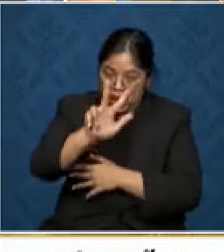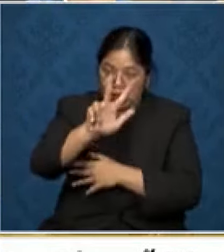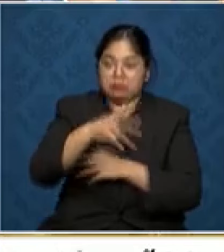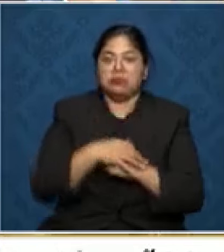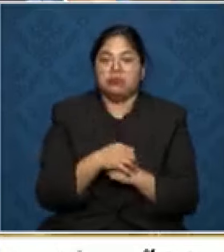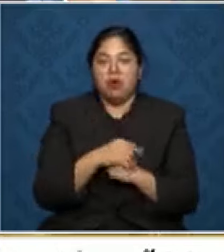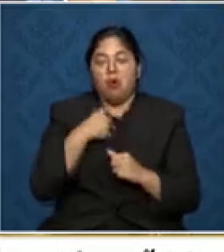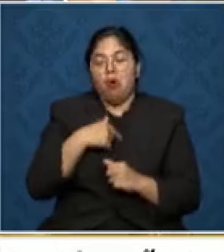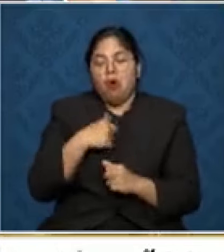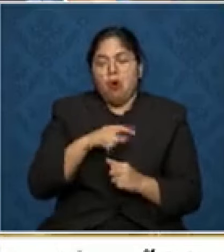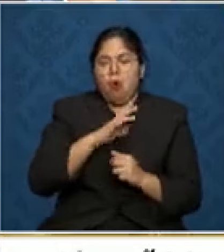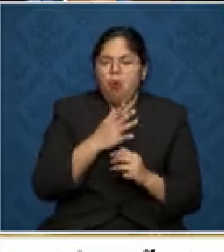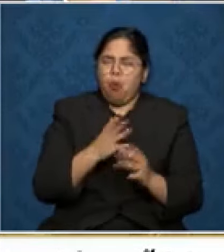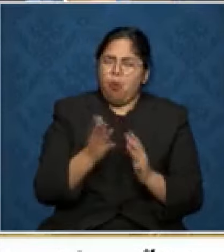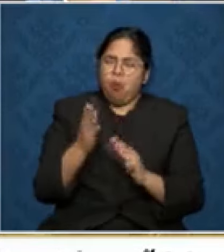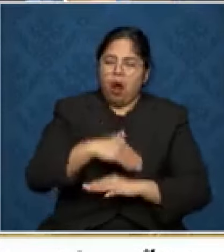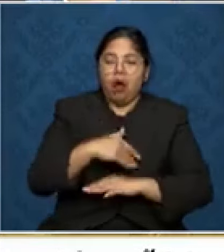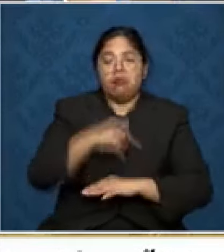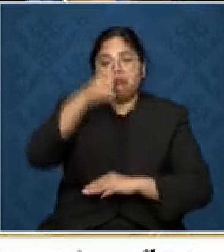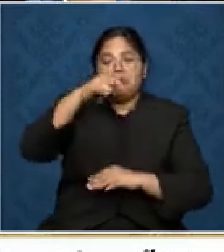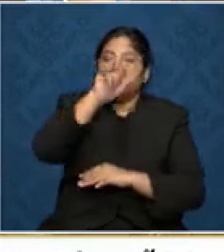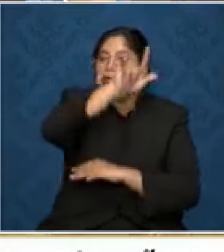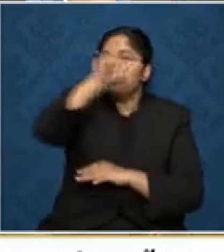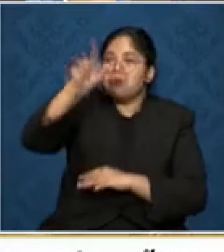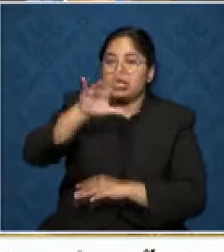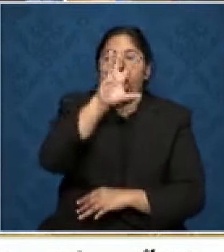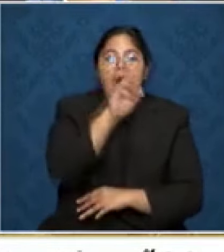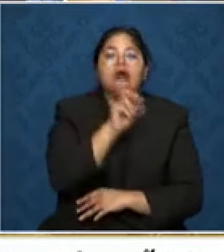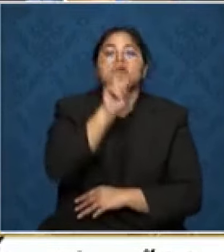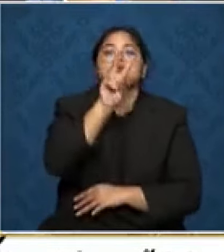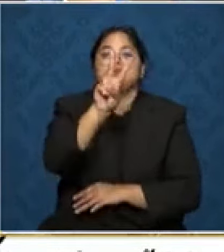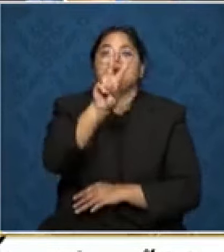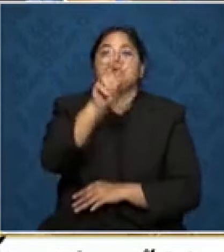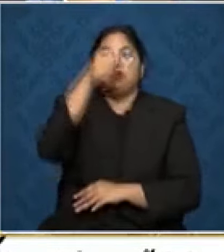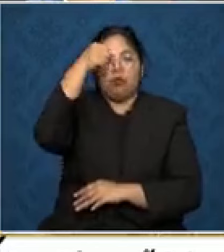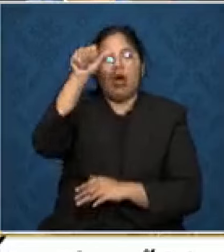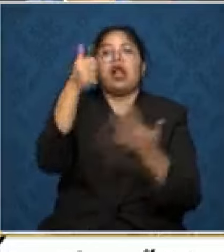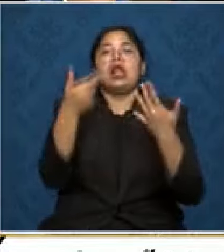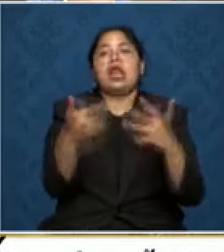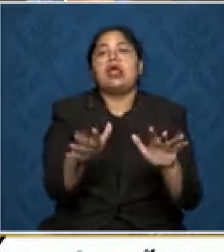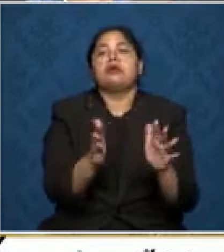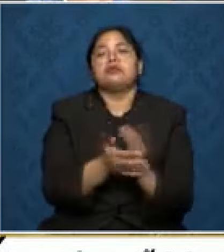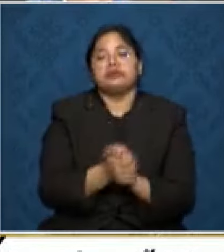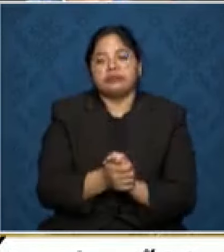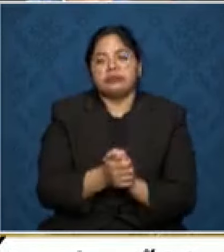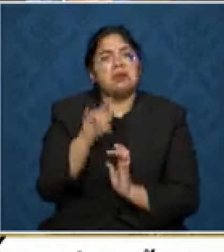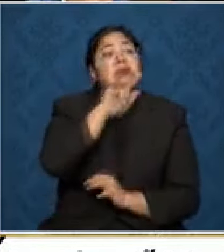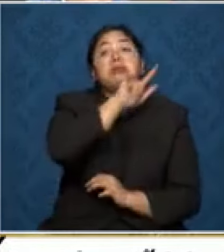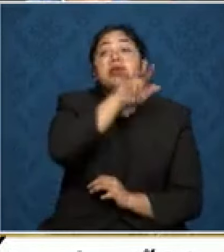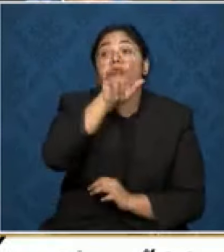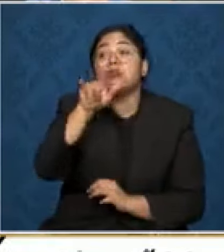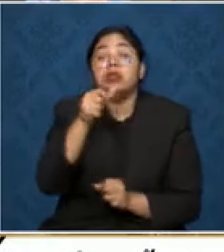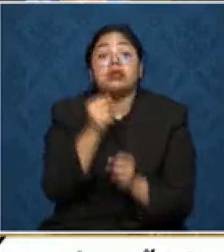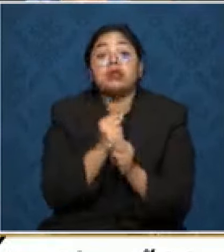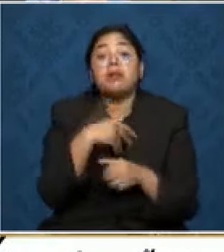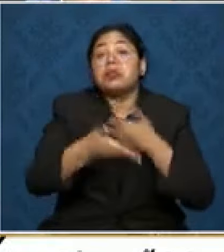180วันไปอยู่เมืองนอกซะ 52วันมีคนถามว่าบินไปทำการตลาด